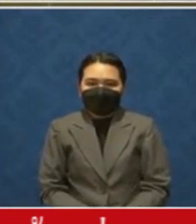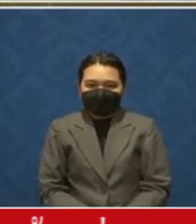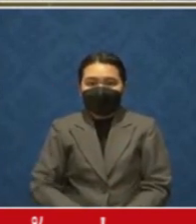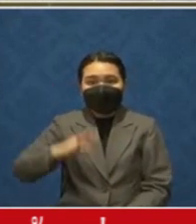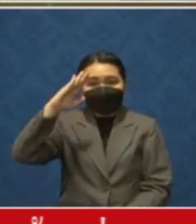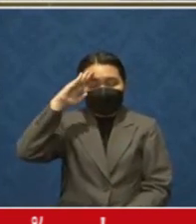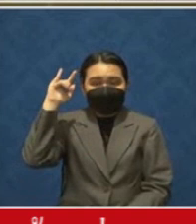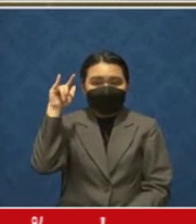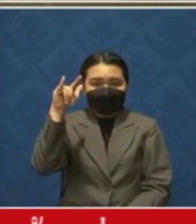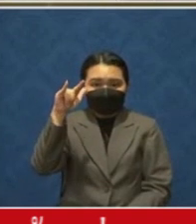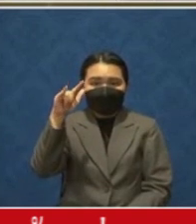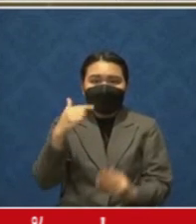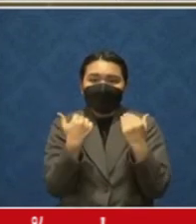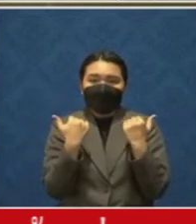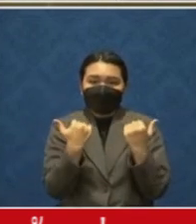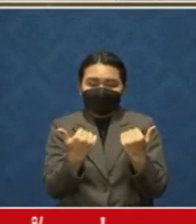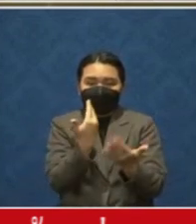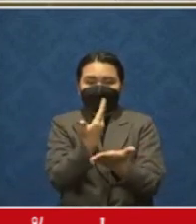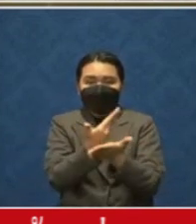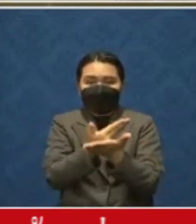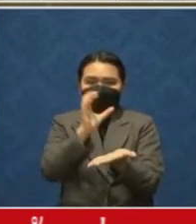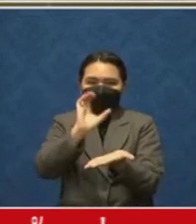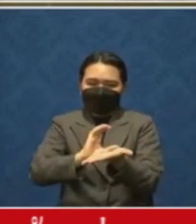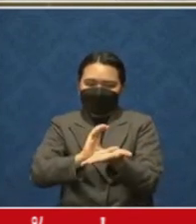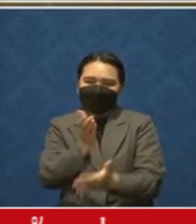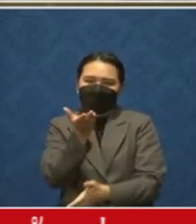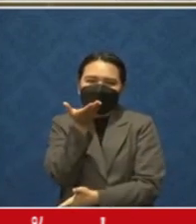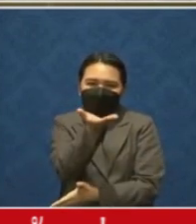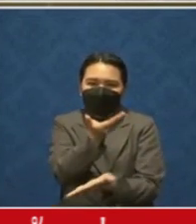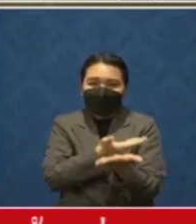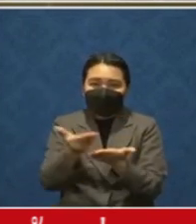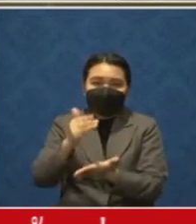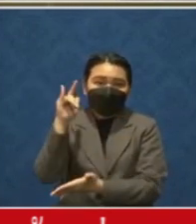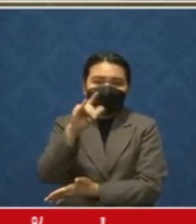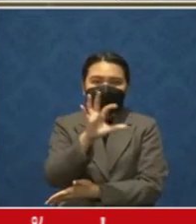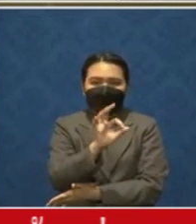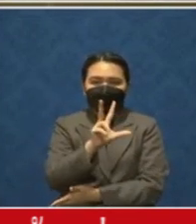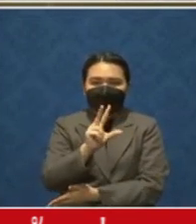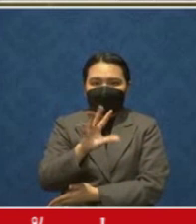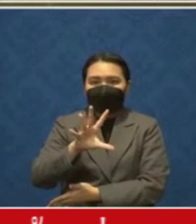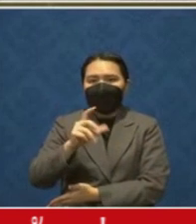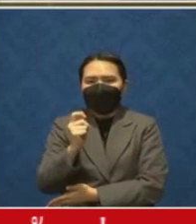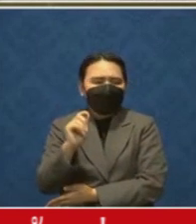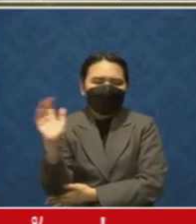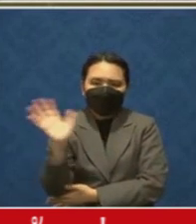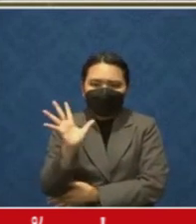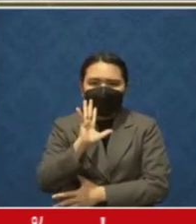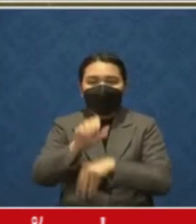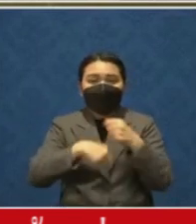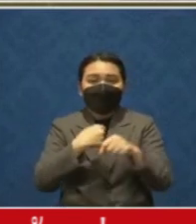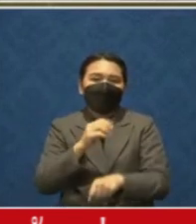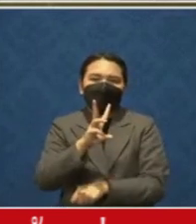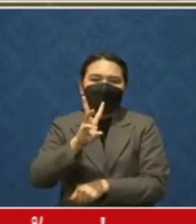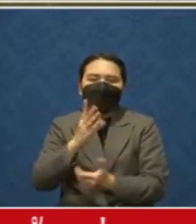กองทัพอากาศครับยังไม่มีความจำเป็นที่จะต้องตั้งงบประมาณในการจัดซื้อเครื่องบิน F-35A ใน